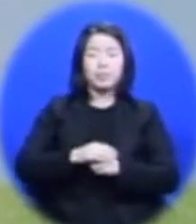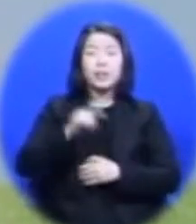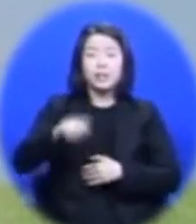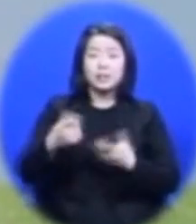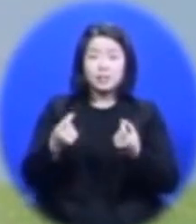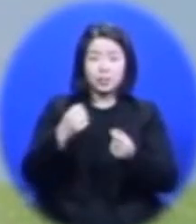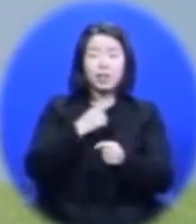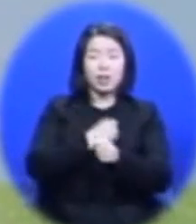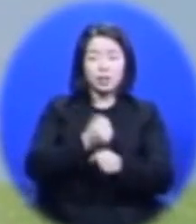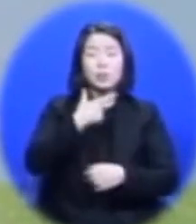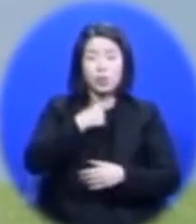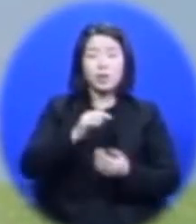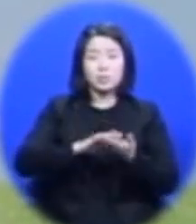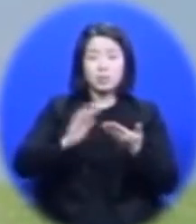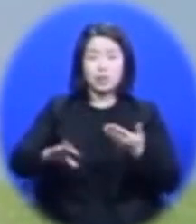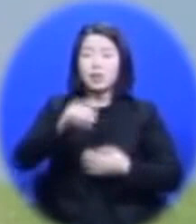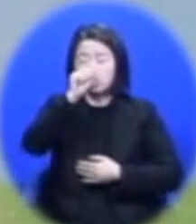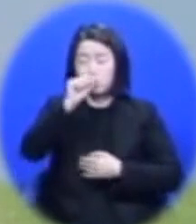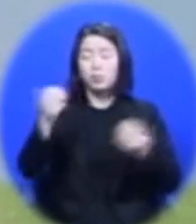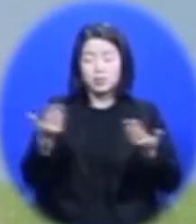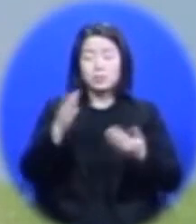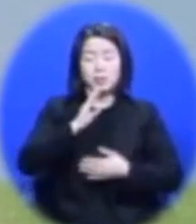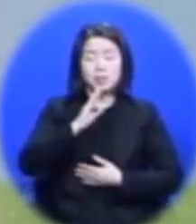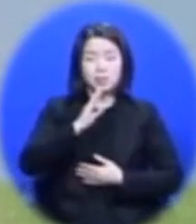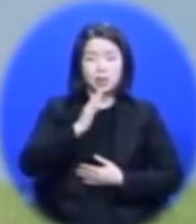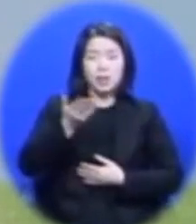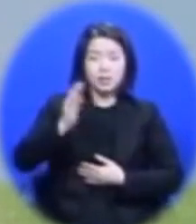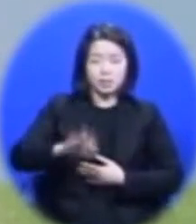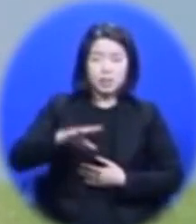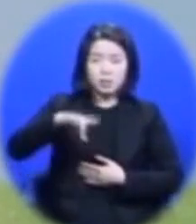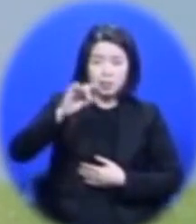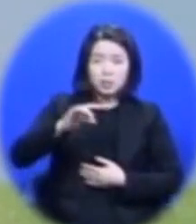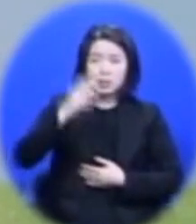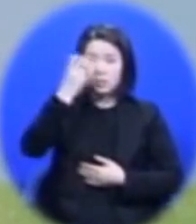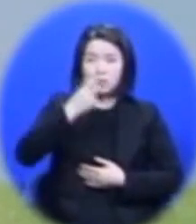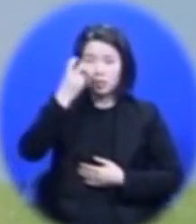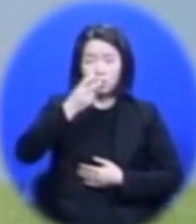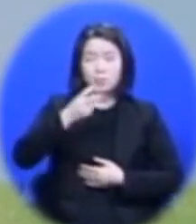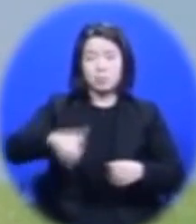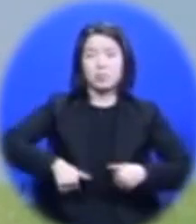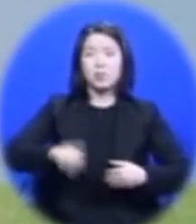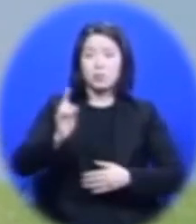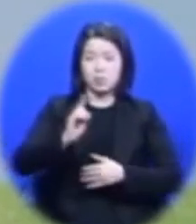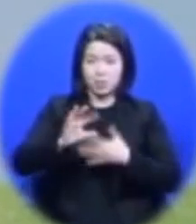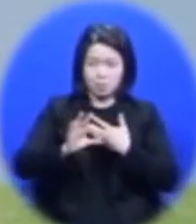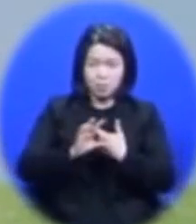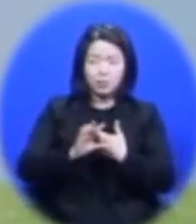그렇게 하려고 합니다. 그건 좋은 일이죠. 그런데 먼저 점검해야 될 것이 있습니다.